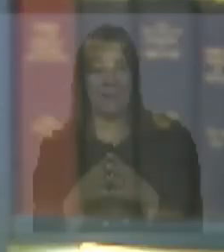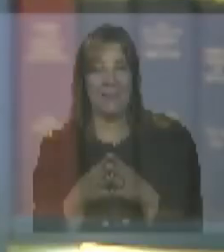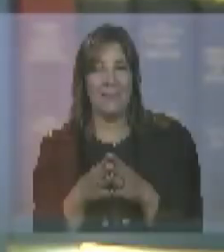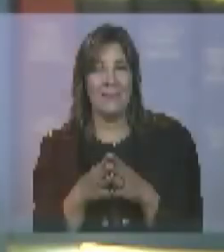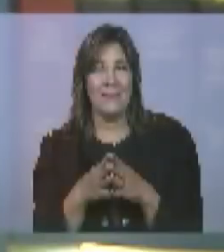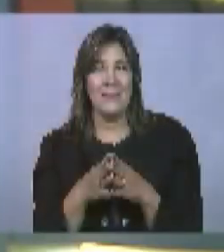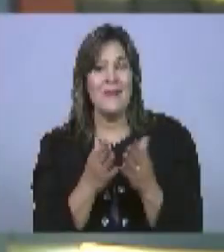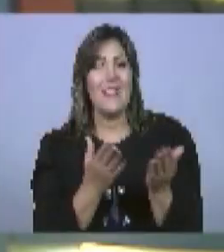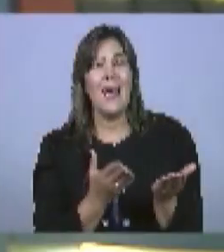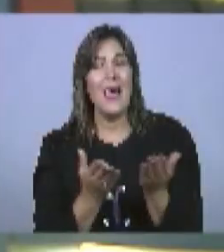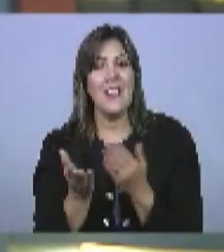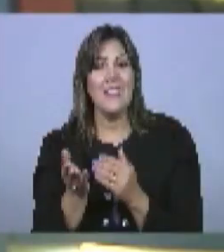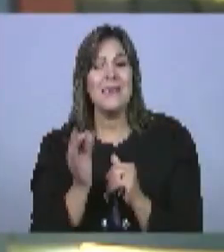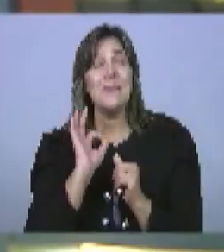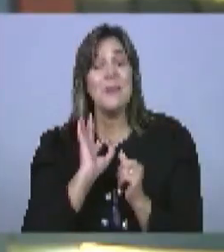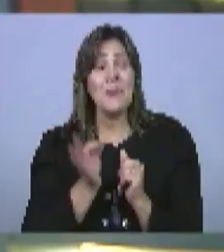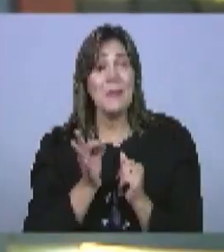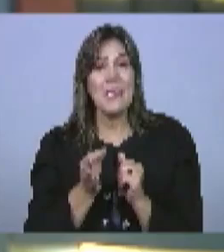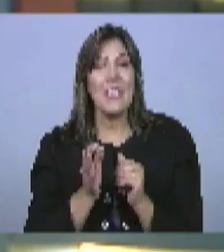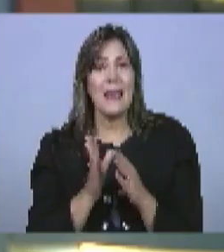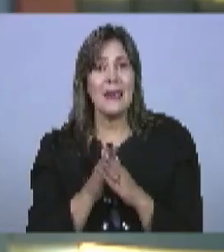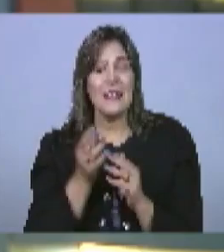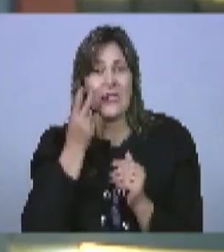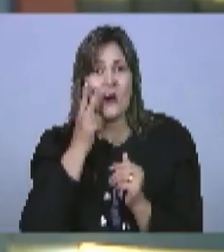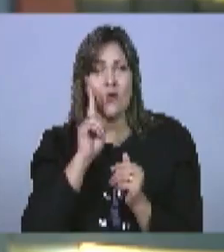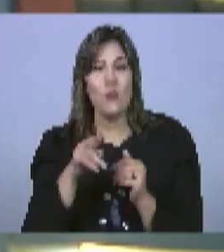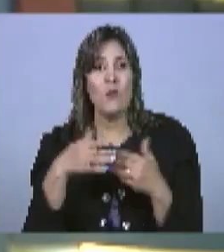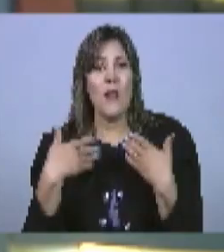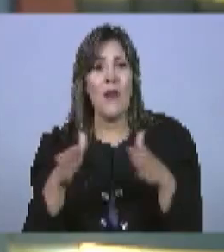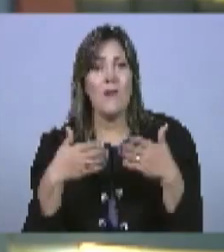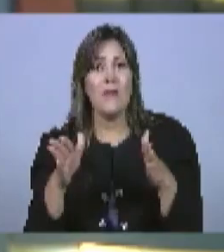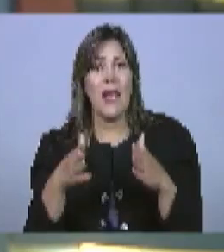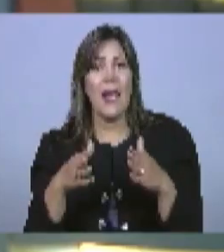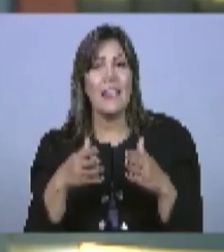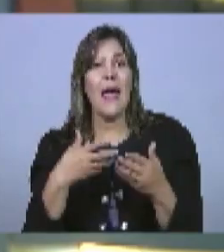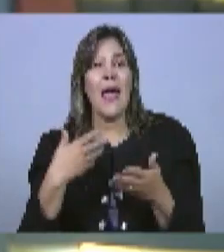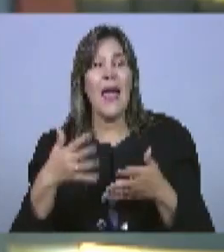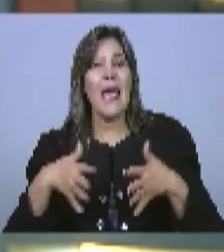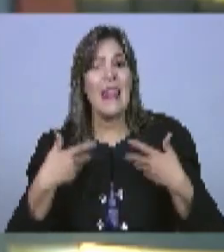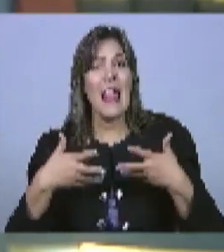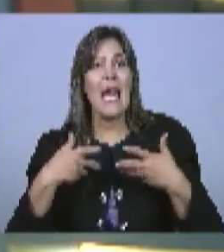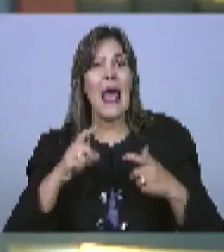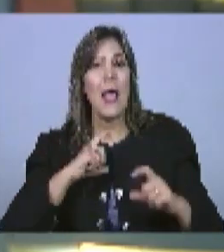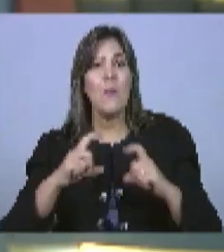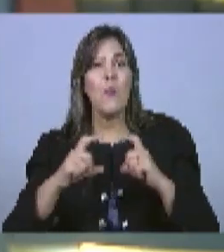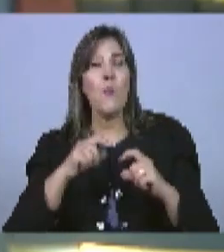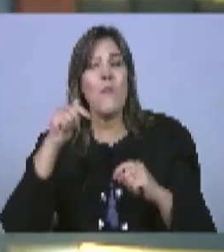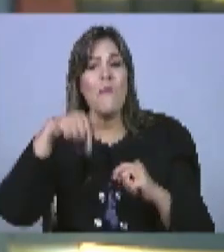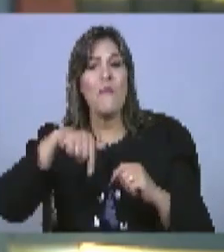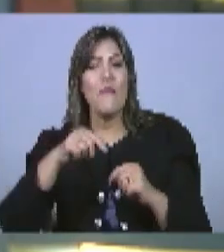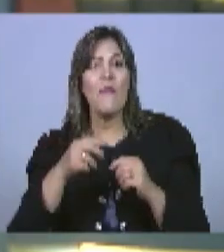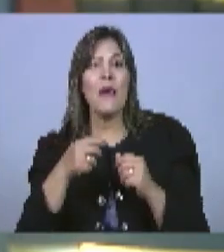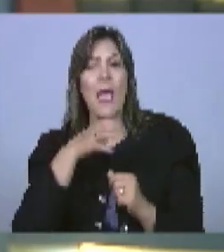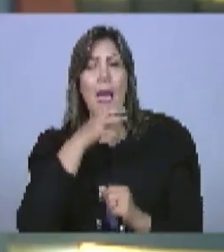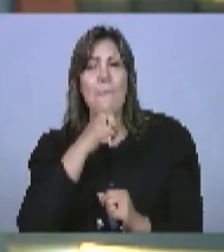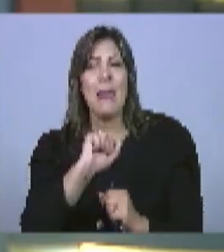الحلقه بالتاكيد احنا تابعنا افتتاح الالعاب الاولمبيه في باريس